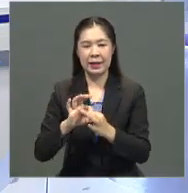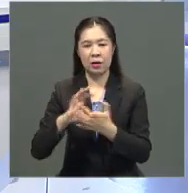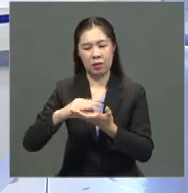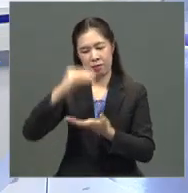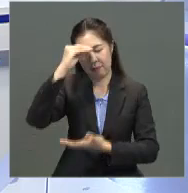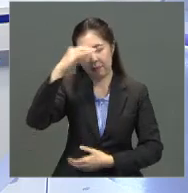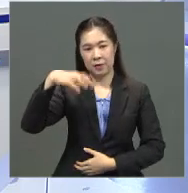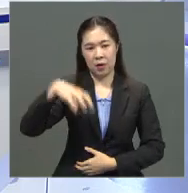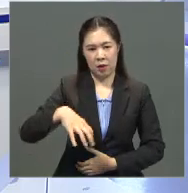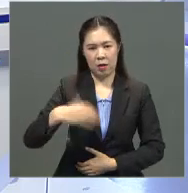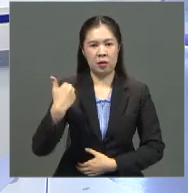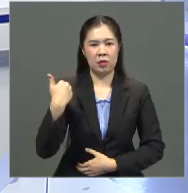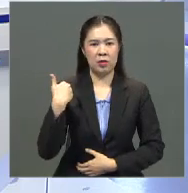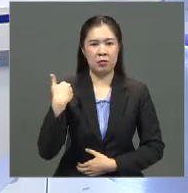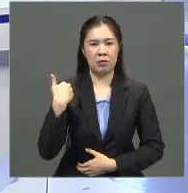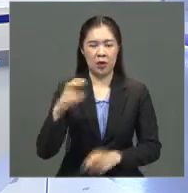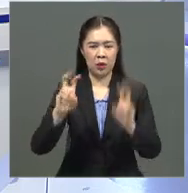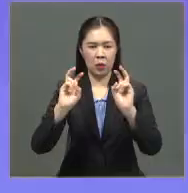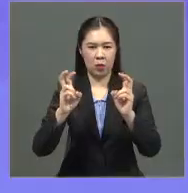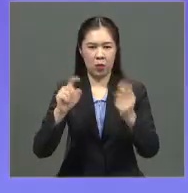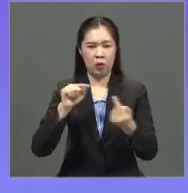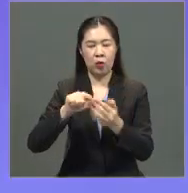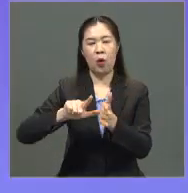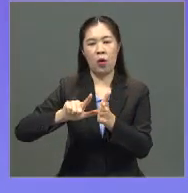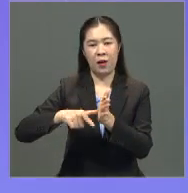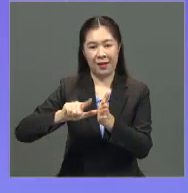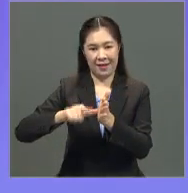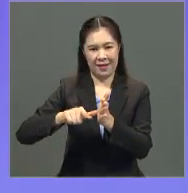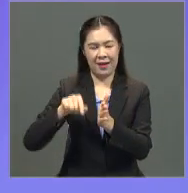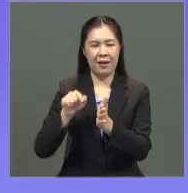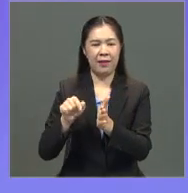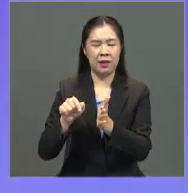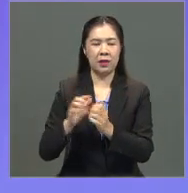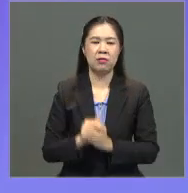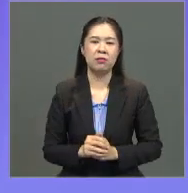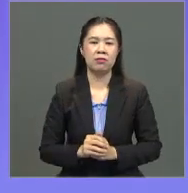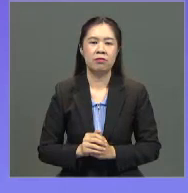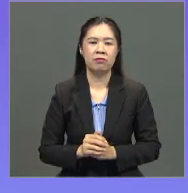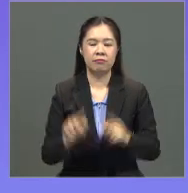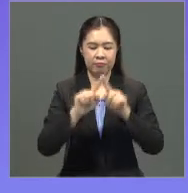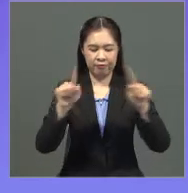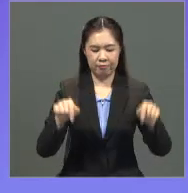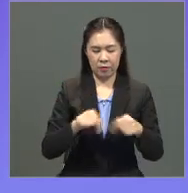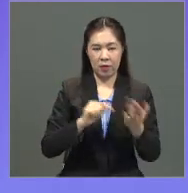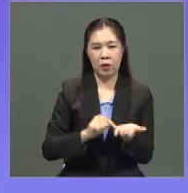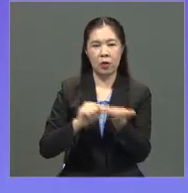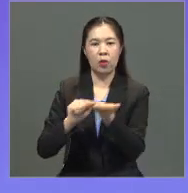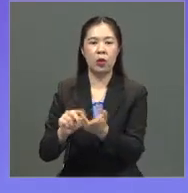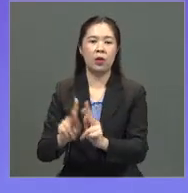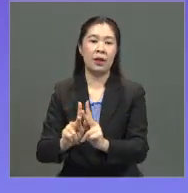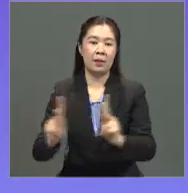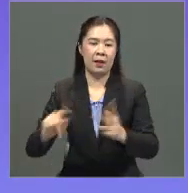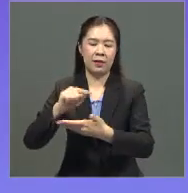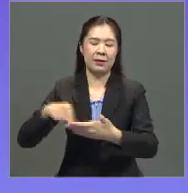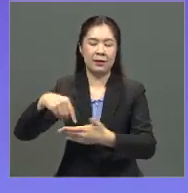นะครับก็เป็นประเด็นที่ทำให้คุณศรีสุวรรณจรรยาเลขาธิการสมาคมองค์การพิทักษ์และทำสุดท้ายเนี่ยก็เดินทางไปร้องต่อคณะกรรมการการเลือก